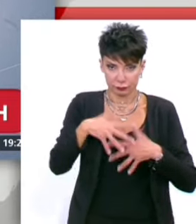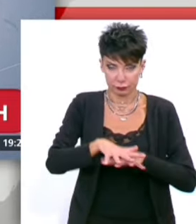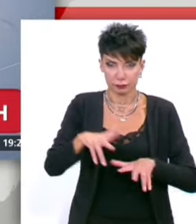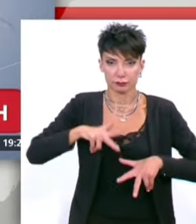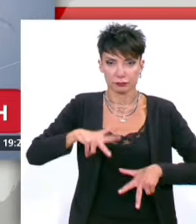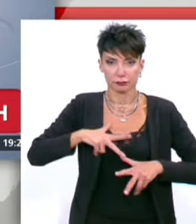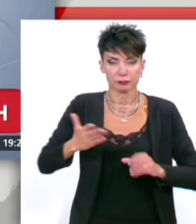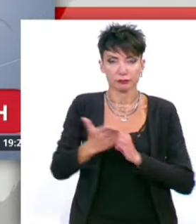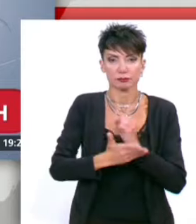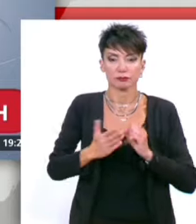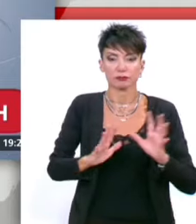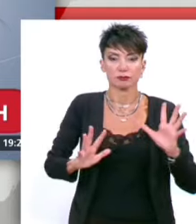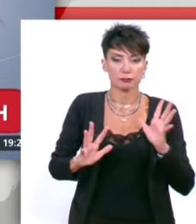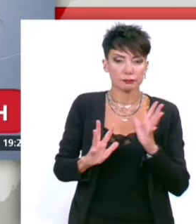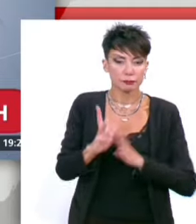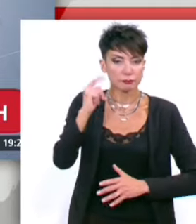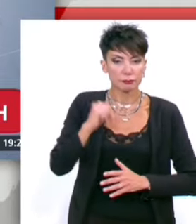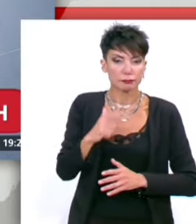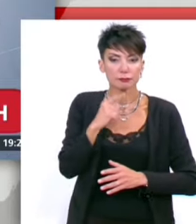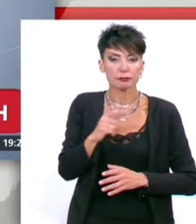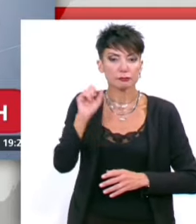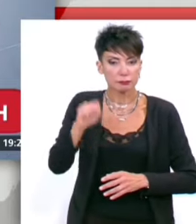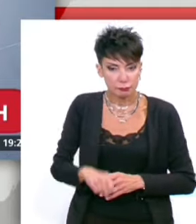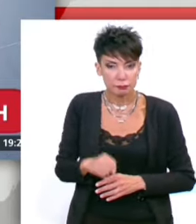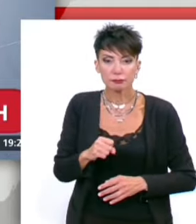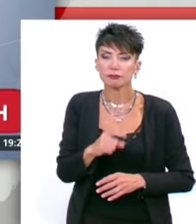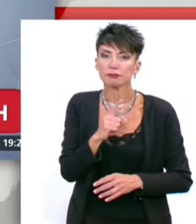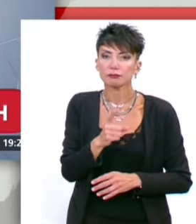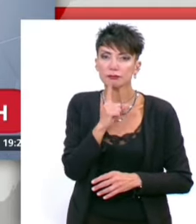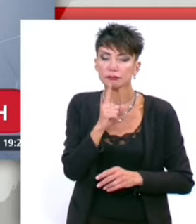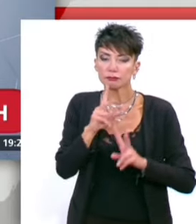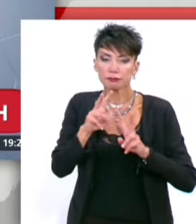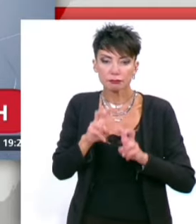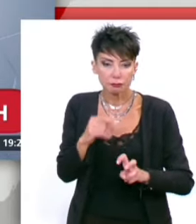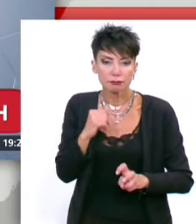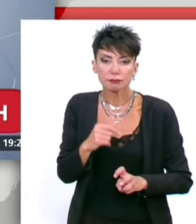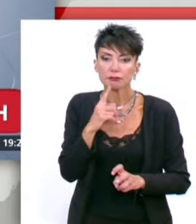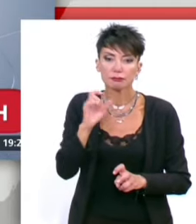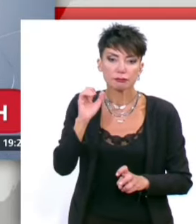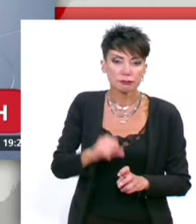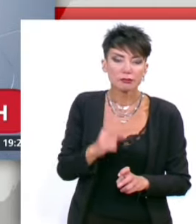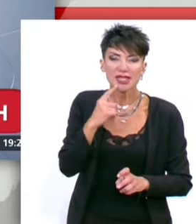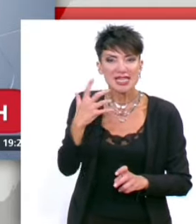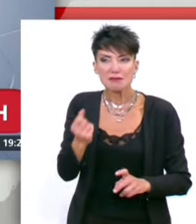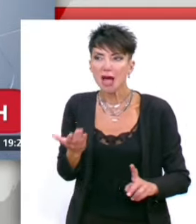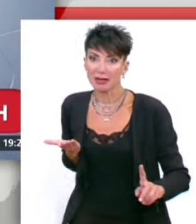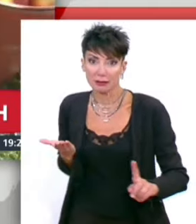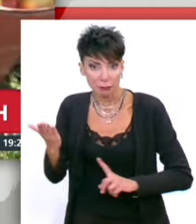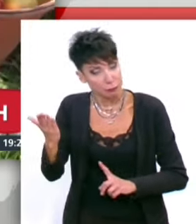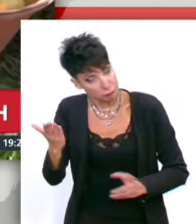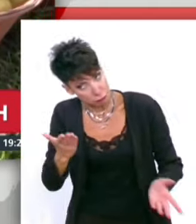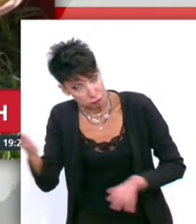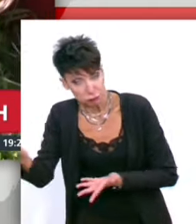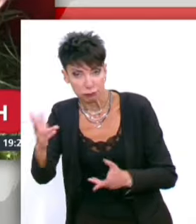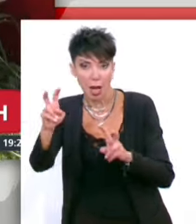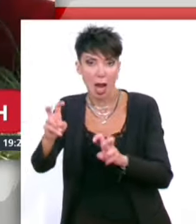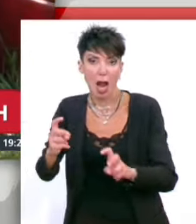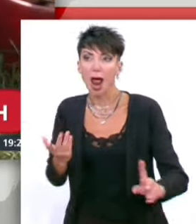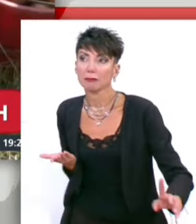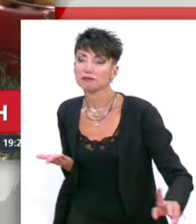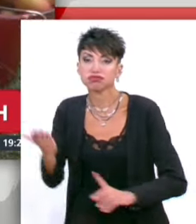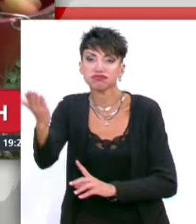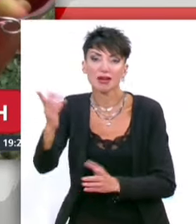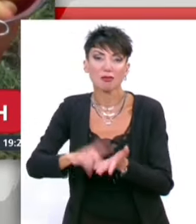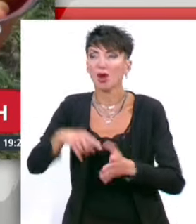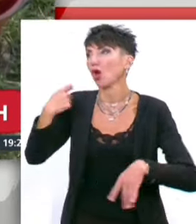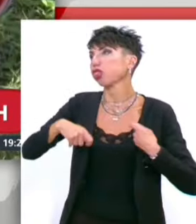Υπουργείου Αγροτικής Ανάπτυξης και θα συνεχίσουν και για τις συγκεκριμένες περιπτώσεις από τη στιγμή που υπάρχουν καταγγελίες. Χρειάζεται να μπει